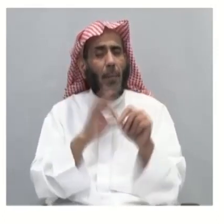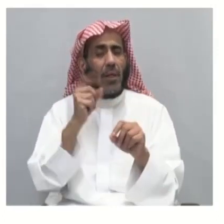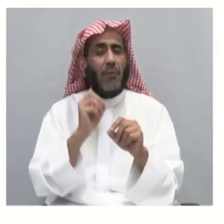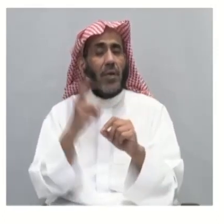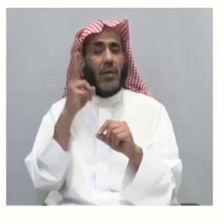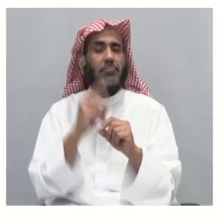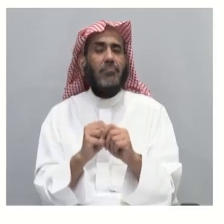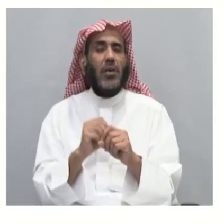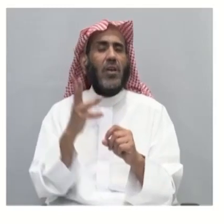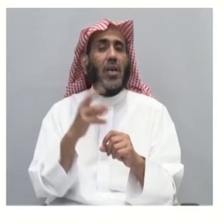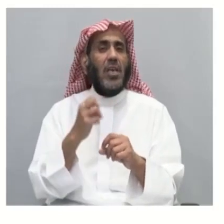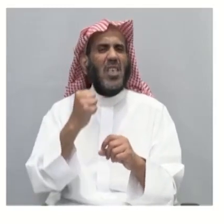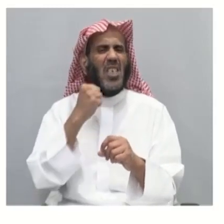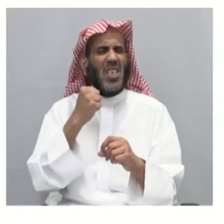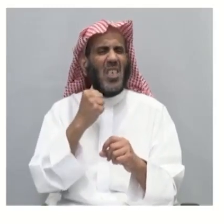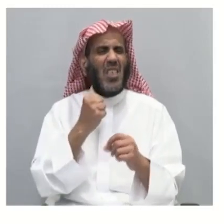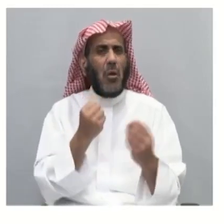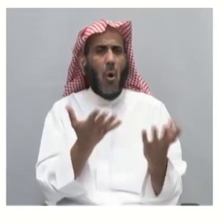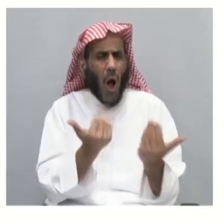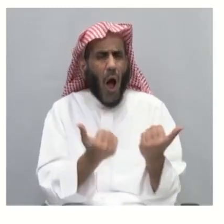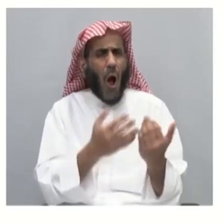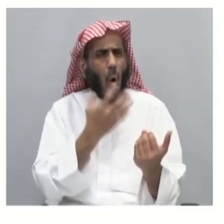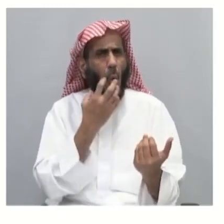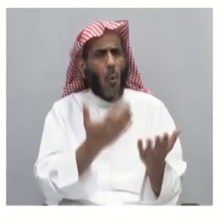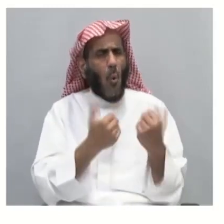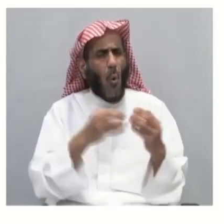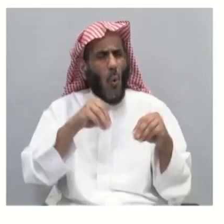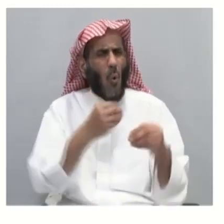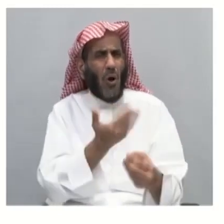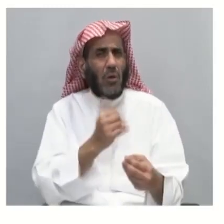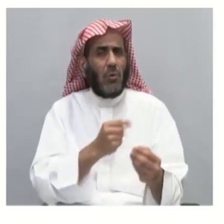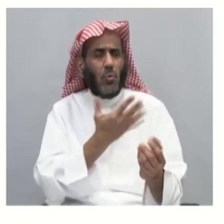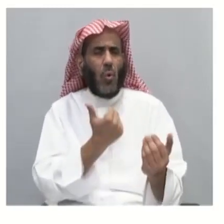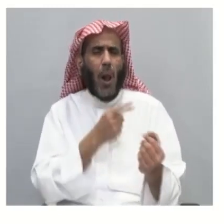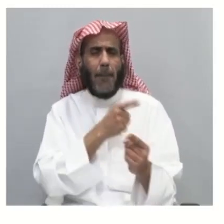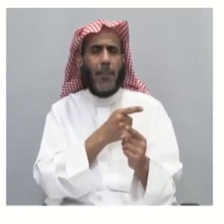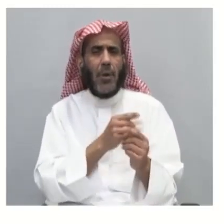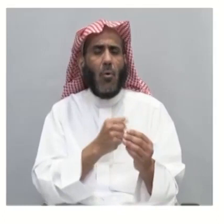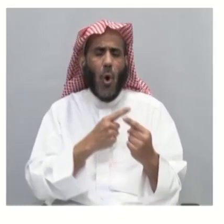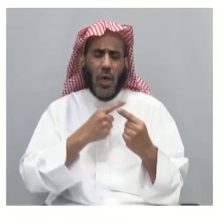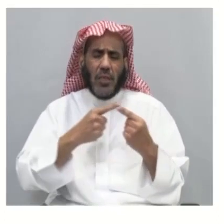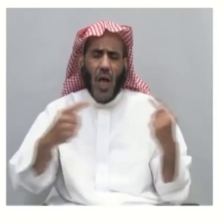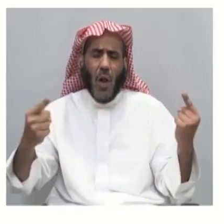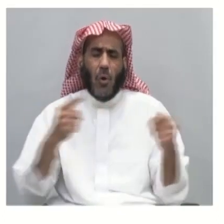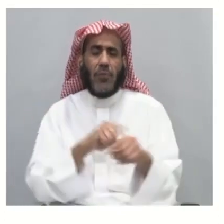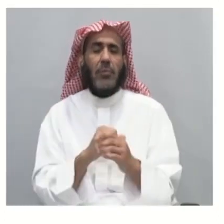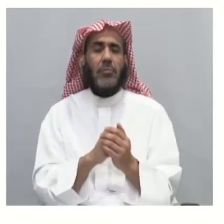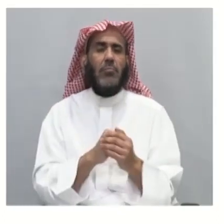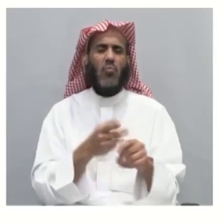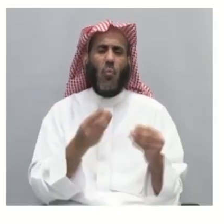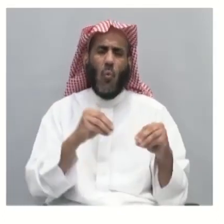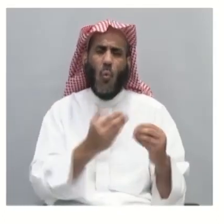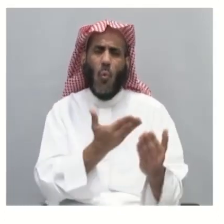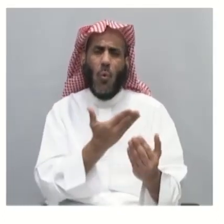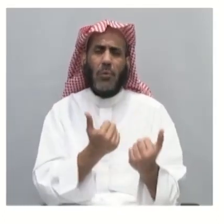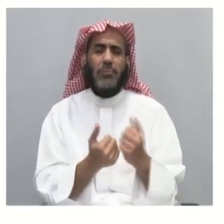الفكره عندنا شده الالحاح في طلب الشيء قد تؤدي الى الحصول على المطلوب وان طال الوقت في طلبه ناتي